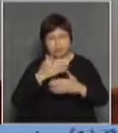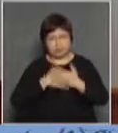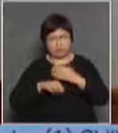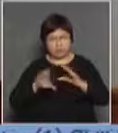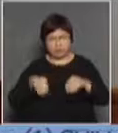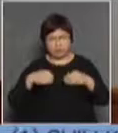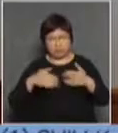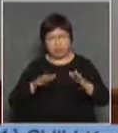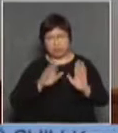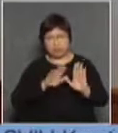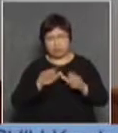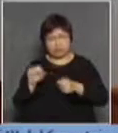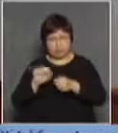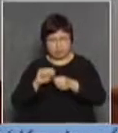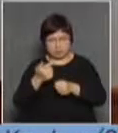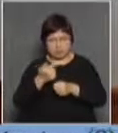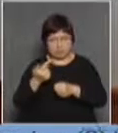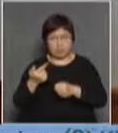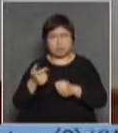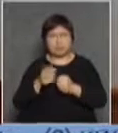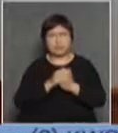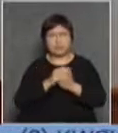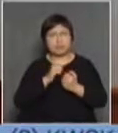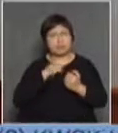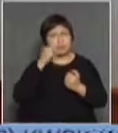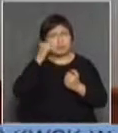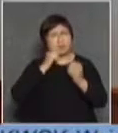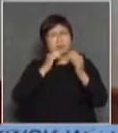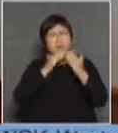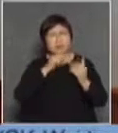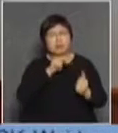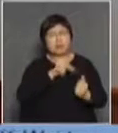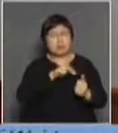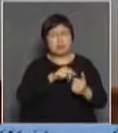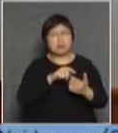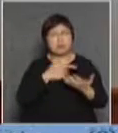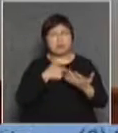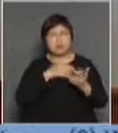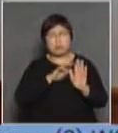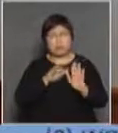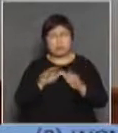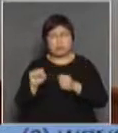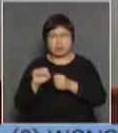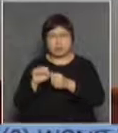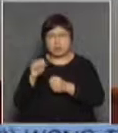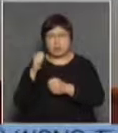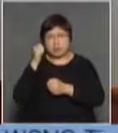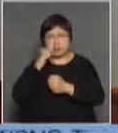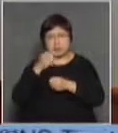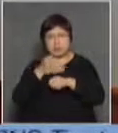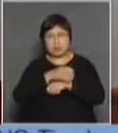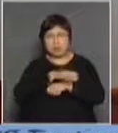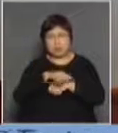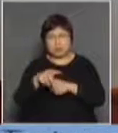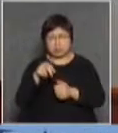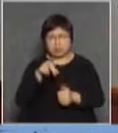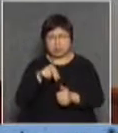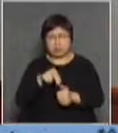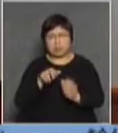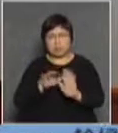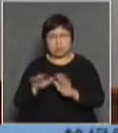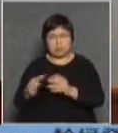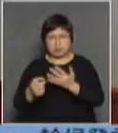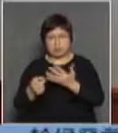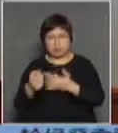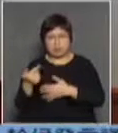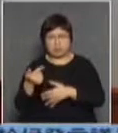康復服務，確保院舍照顧服務質素和加強長者社區照顧服務。